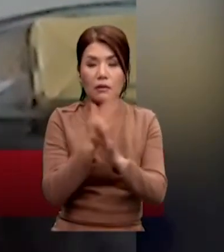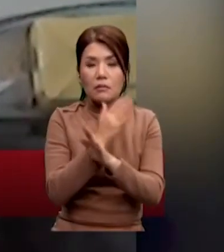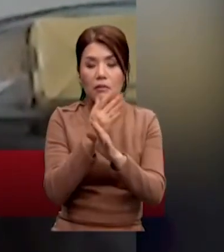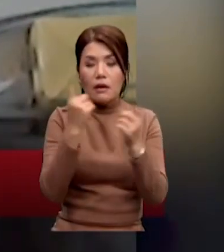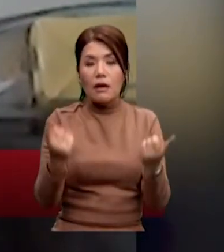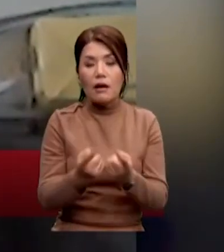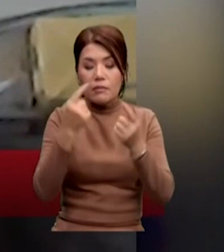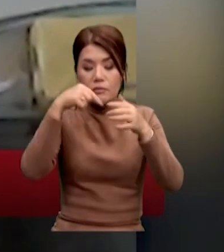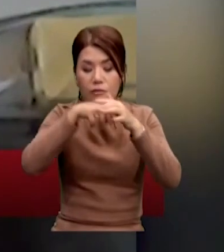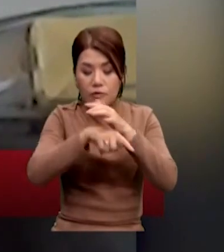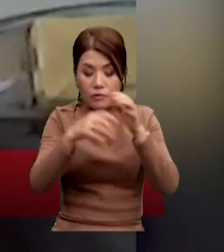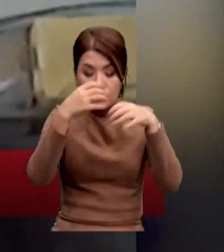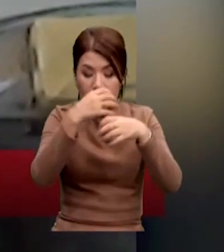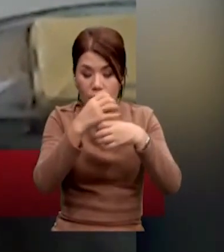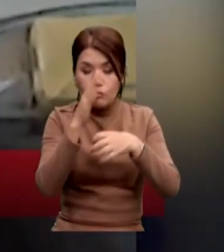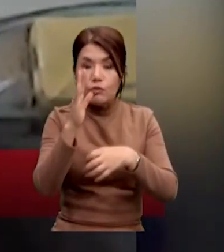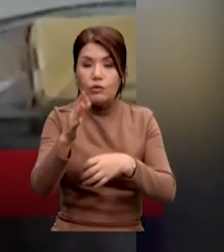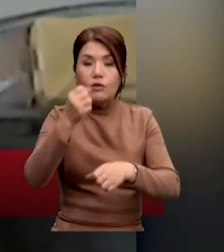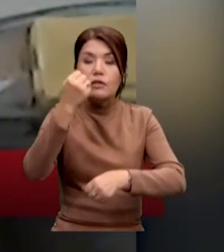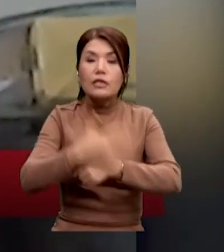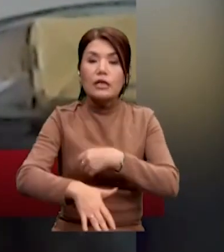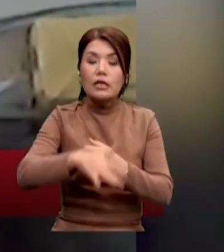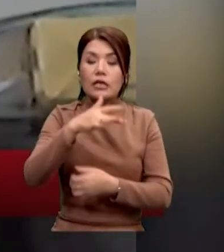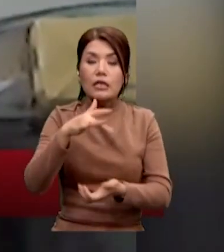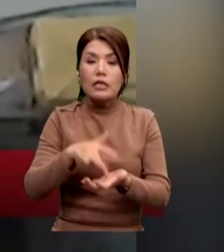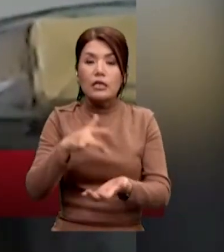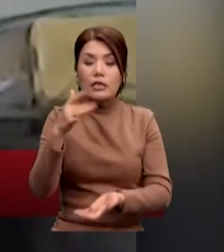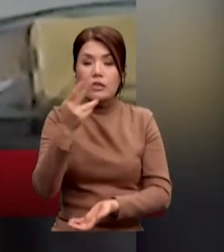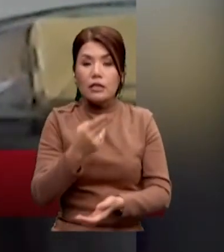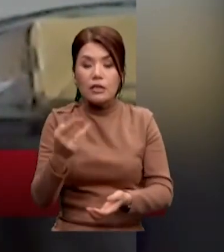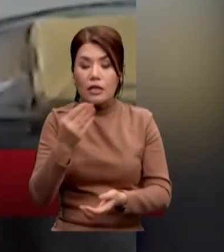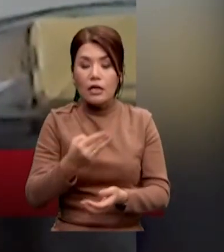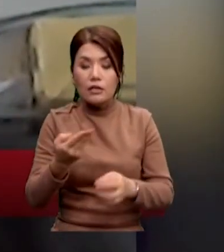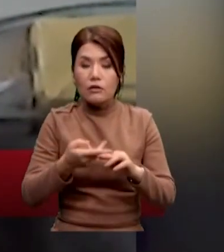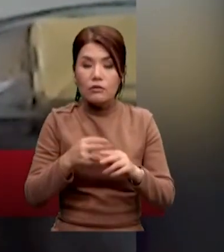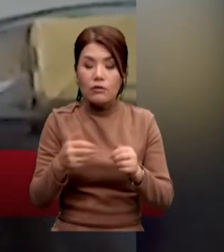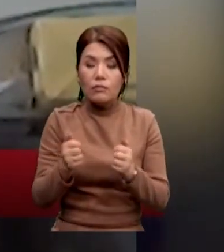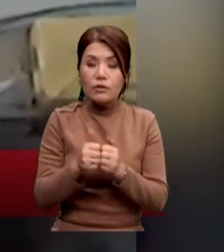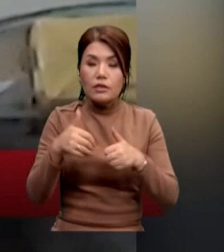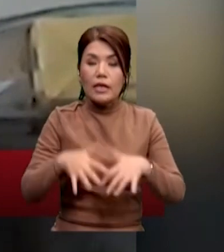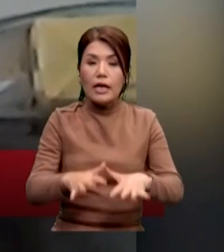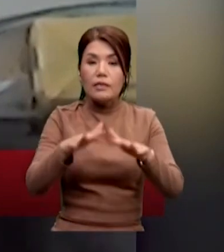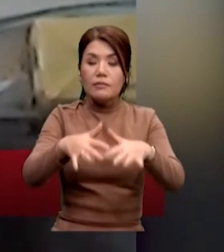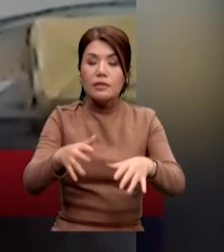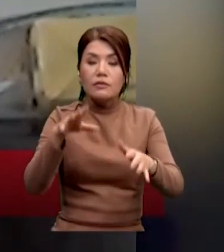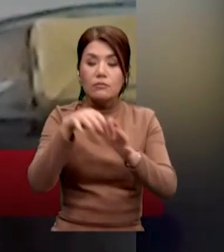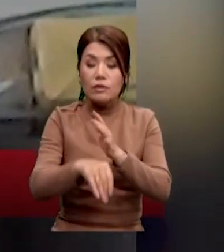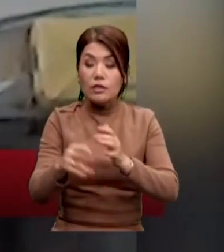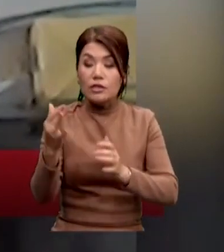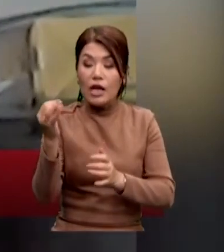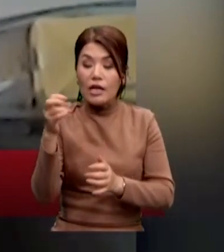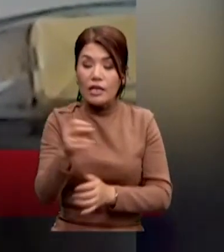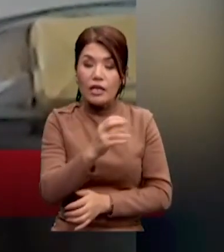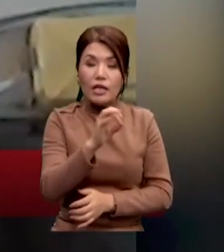ғалымдар тереңірек зерттей бастайды. Орталық ғимарат Ақтауда, қосымша филиал Атырауда орналасады деп отырмыз. Біз тек Каспий теңізін ғана емес, оған құятын Жайық пен Еділді